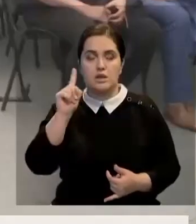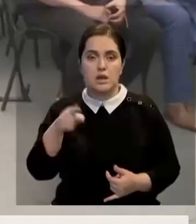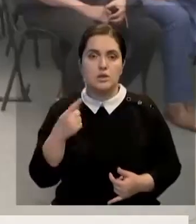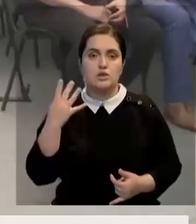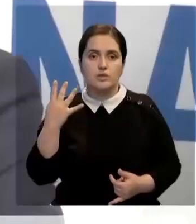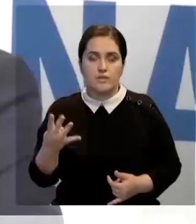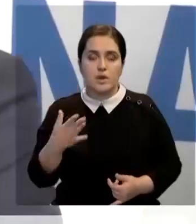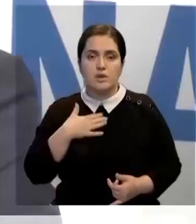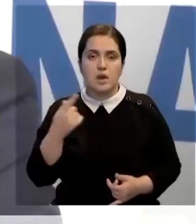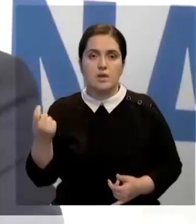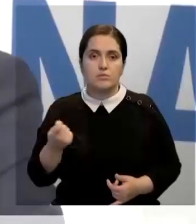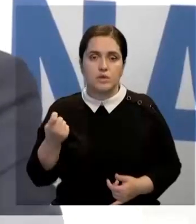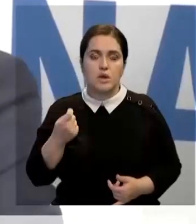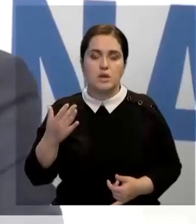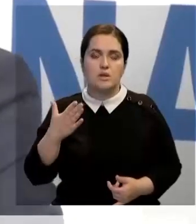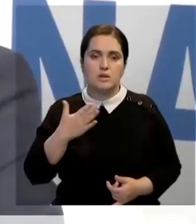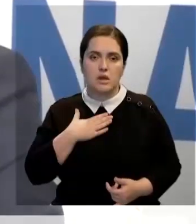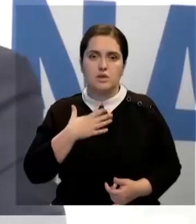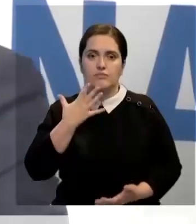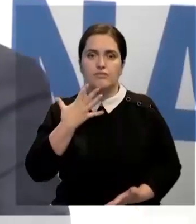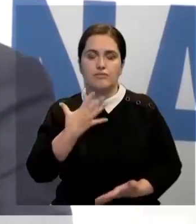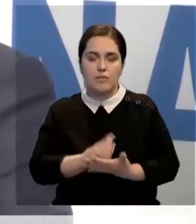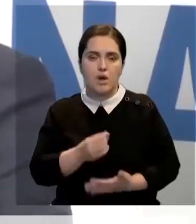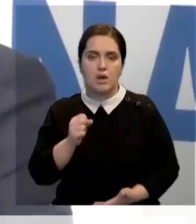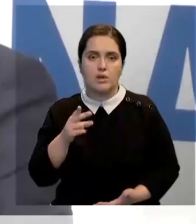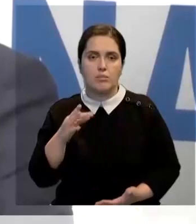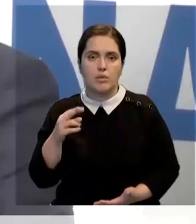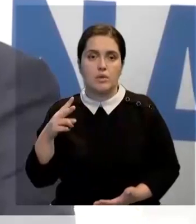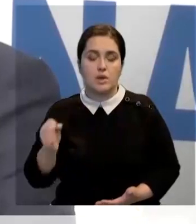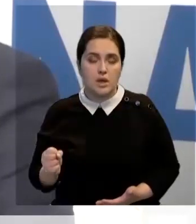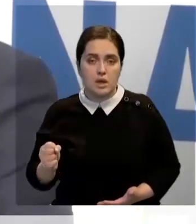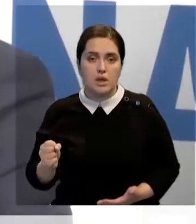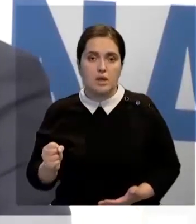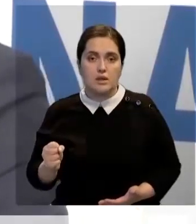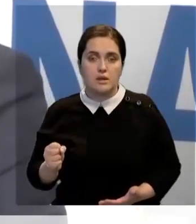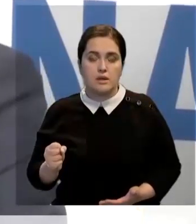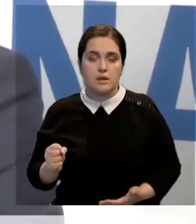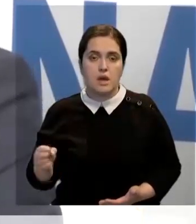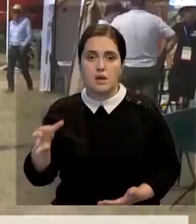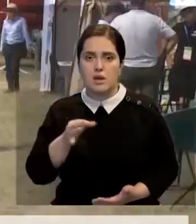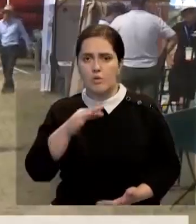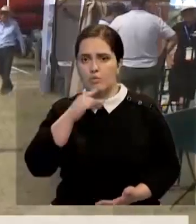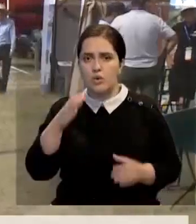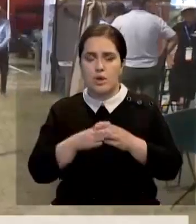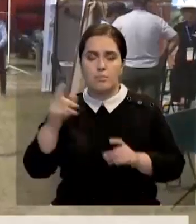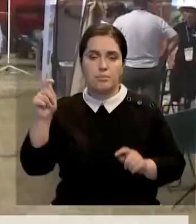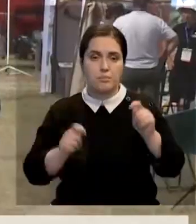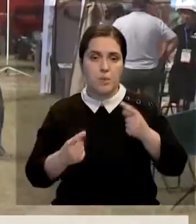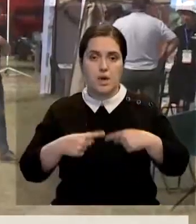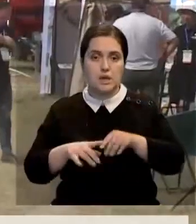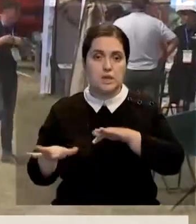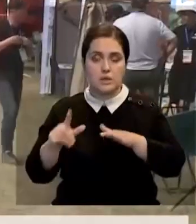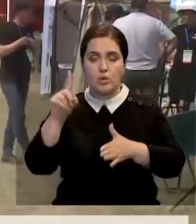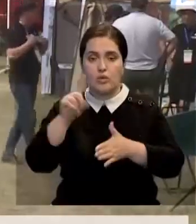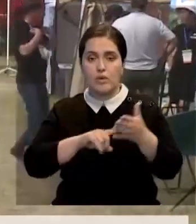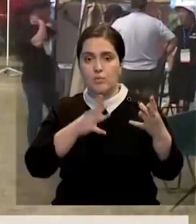часть нашей пшеницы – это наша акмолинская прописка. Вот сегодня очень много компаний сюда приехало. Организаторы уверены, по